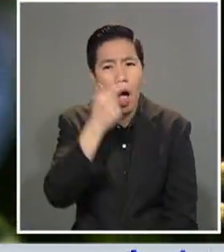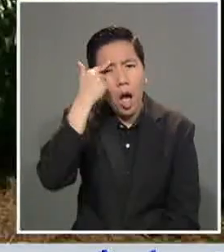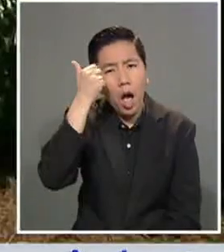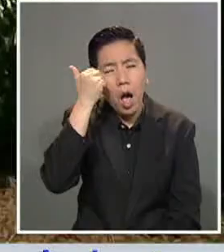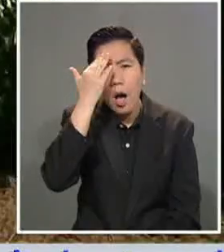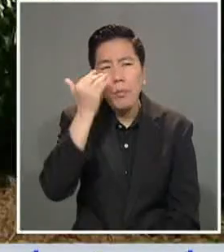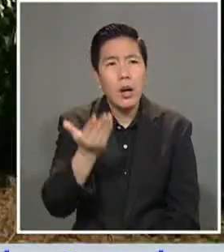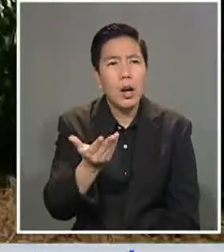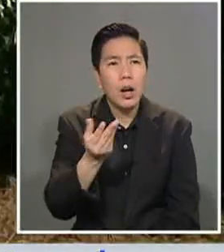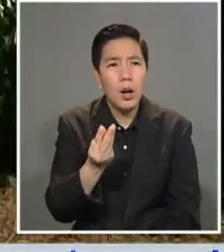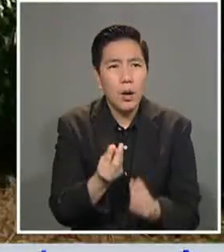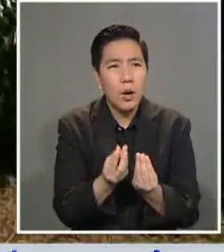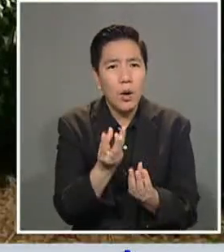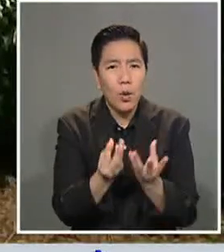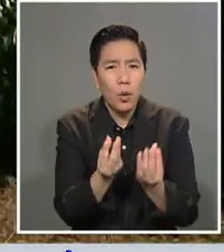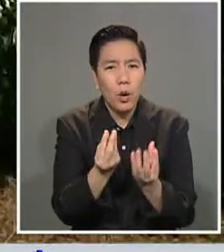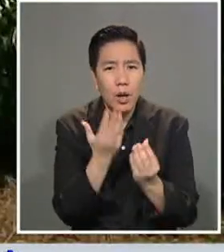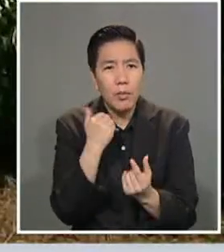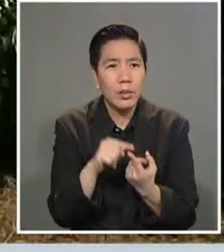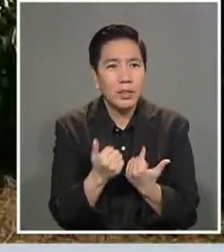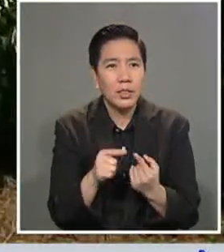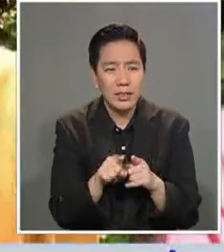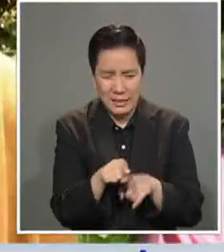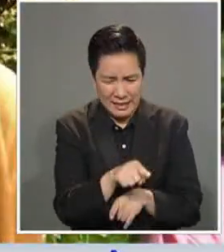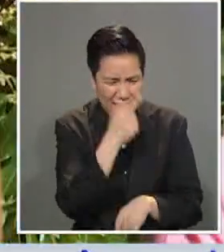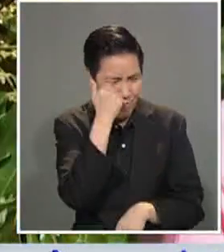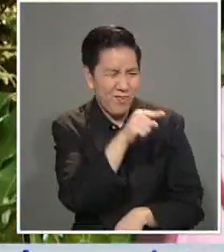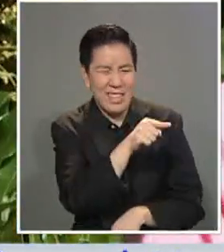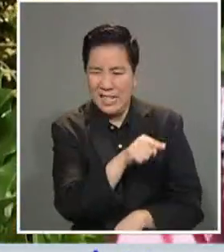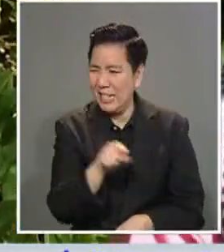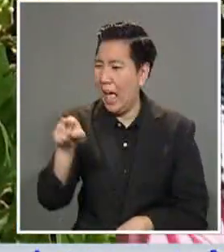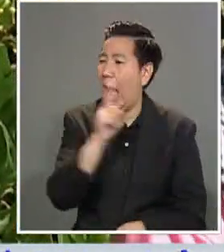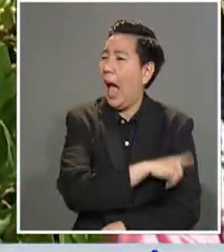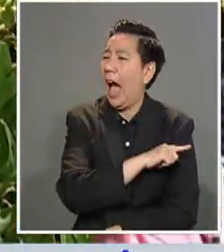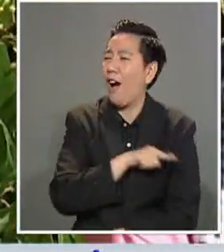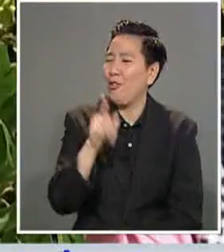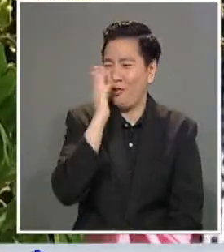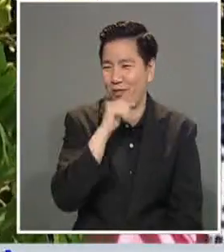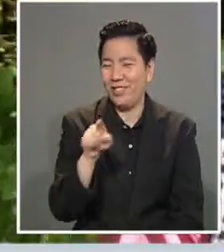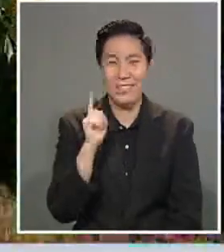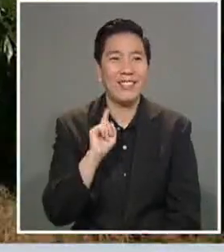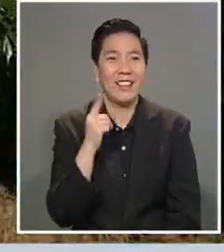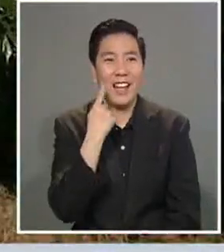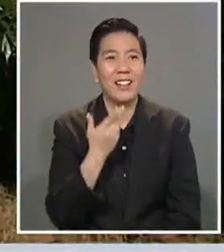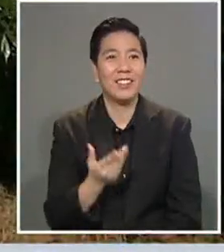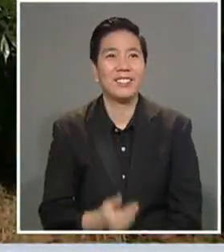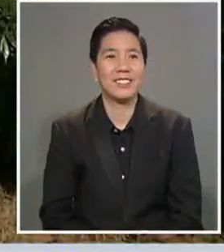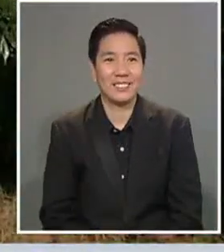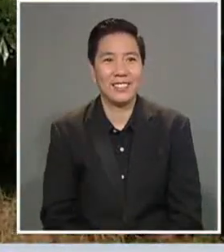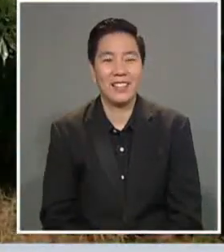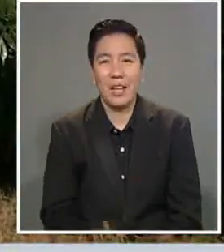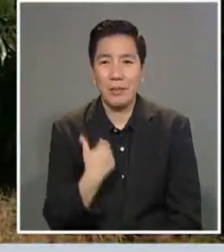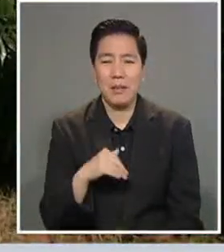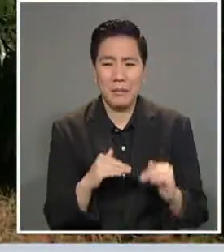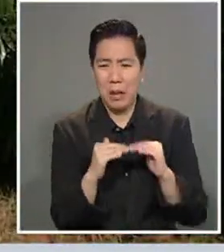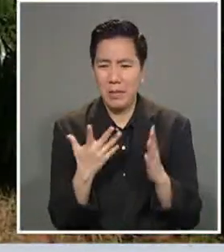ำไมไม่ลูกเสมอกันน่ะ ลูกไหนดำ ก็ไอ้ลูกใกล้ๆเนี่ยดำลูกนู้นขาวอ้าวท่านผู้ช่วยว่าไหมทำไมมันไม่เส